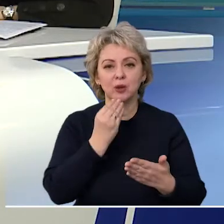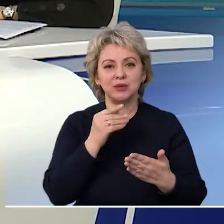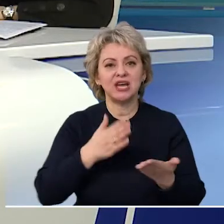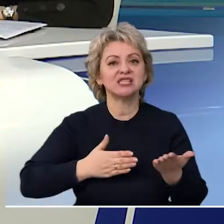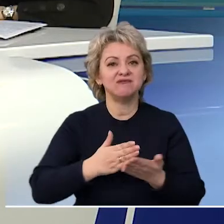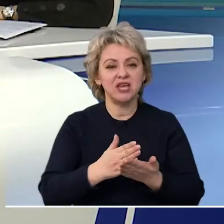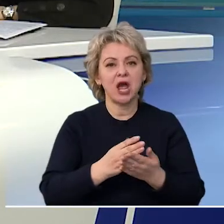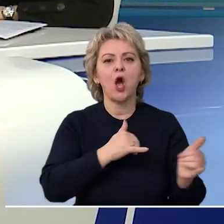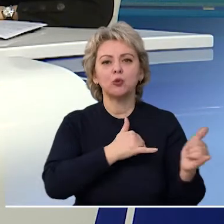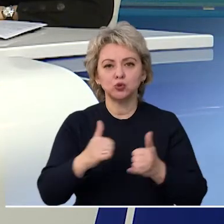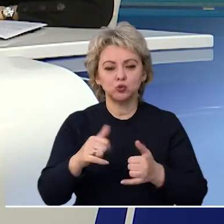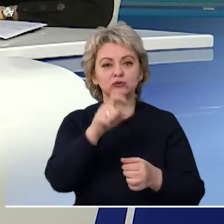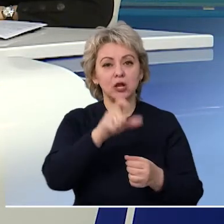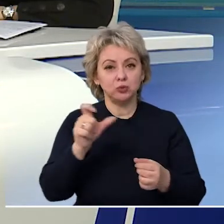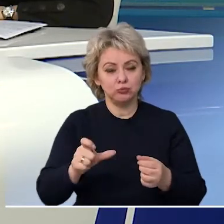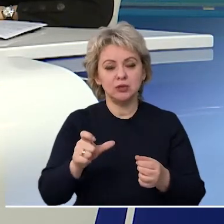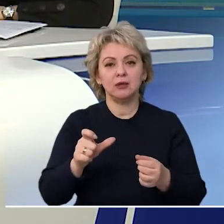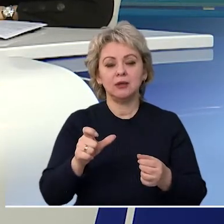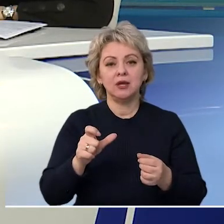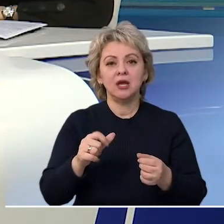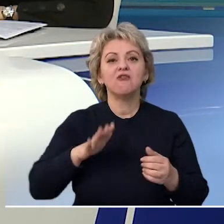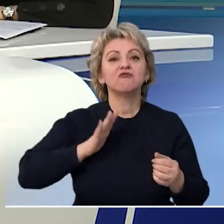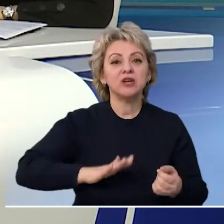общественного питания, и в сфере бытового обслуживания,